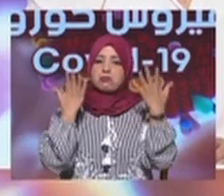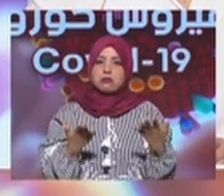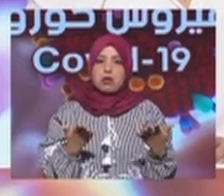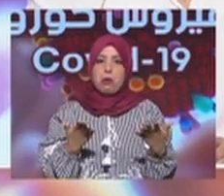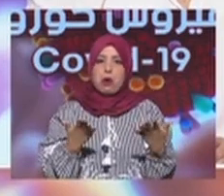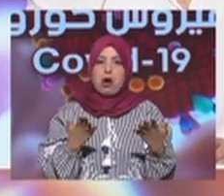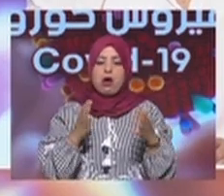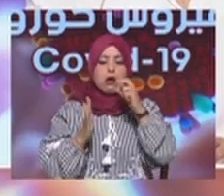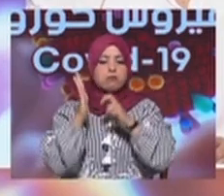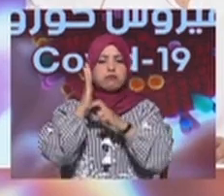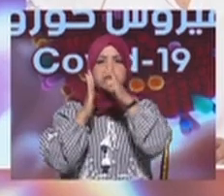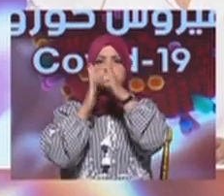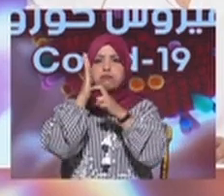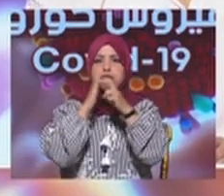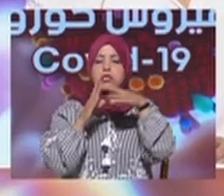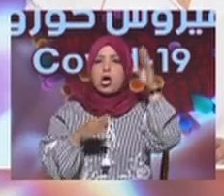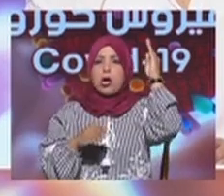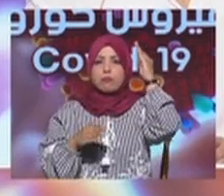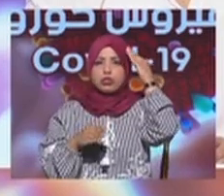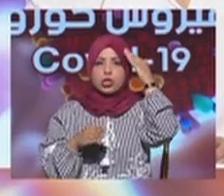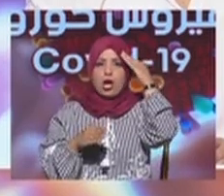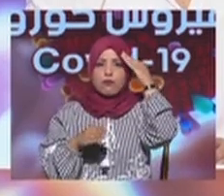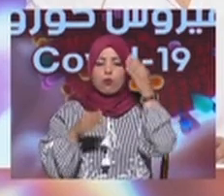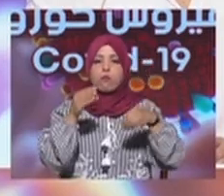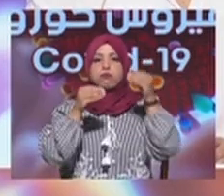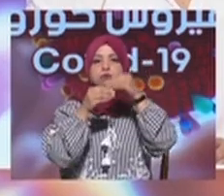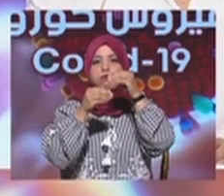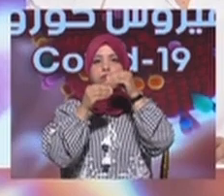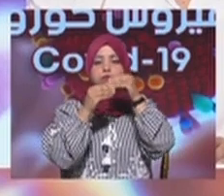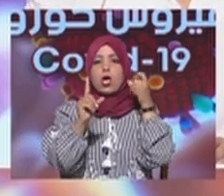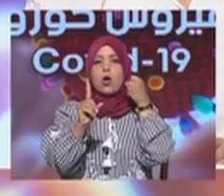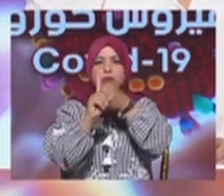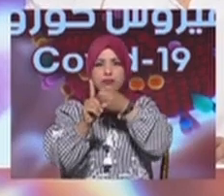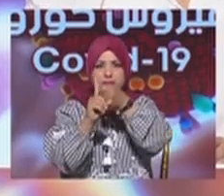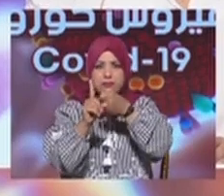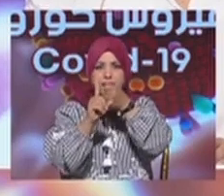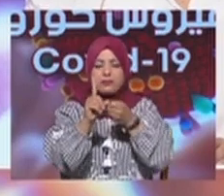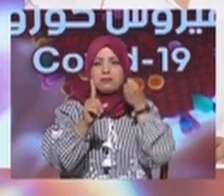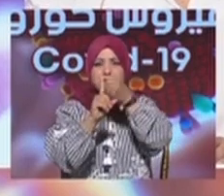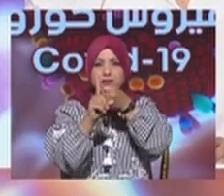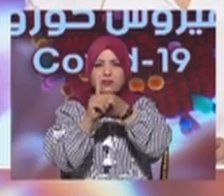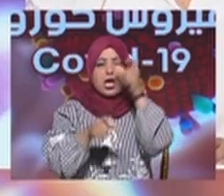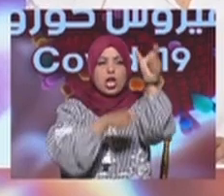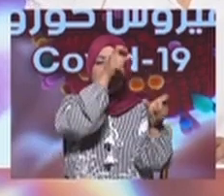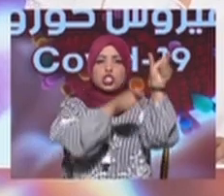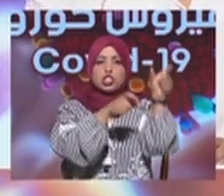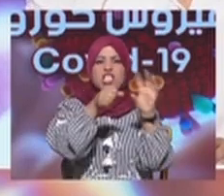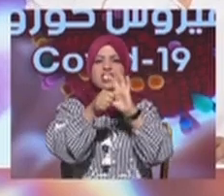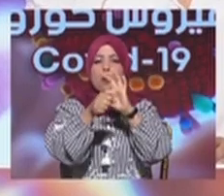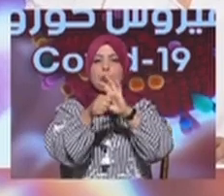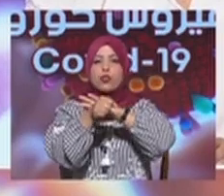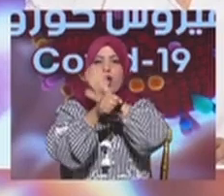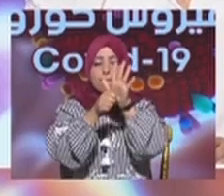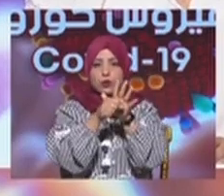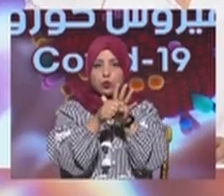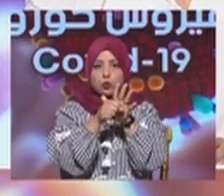أيضا ومعرفة أكثر فأكثر معنى تأثير هذا الفيروس على الناس اللي وقع إصابتهم. إذا كما شفتوا